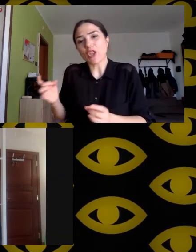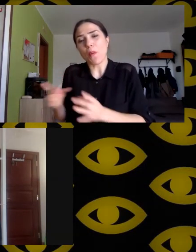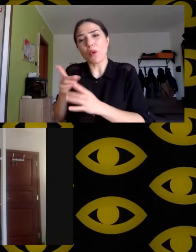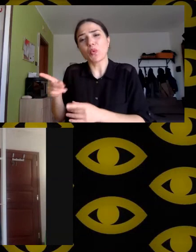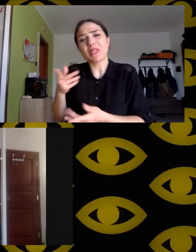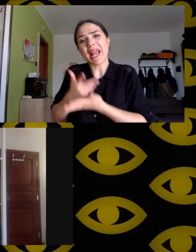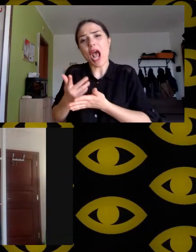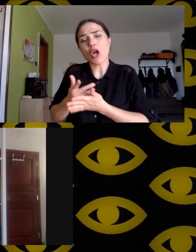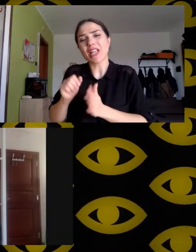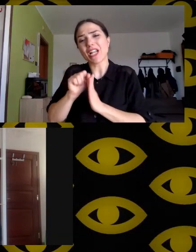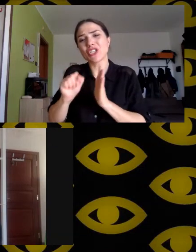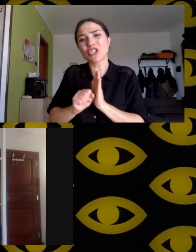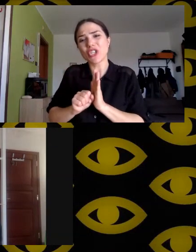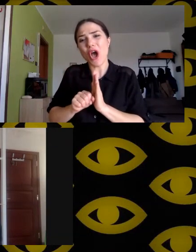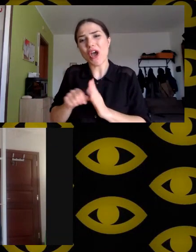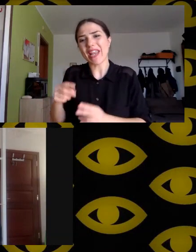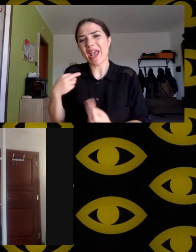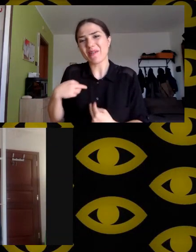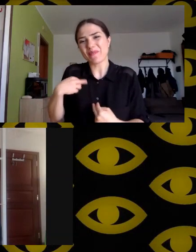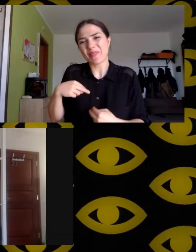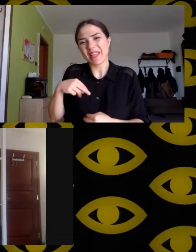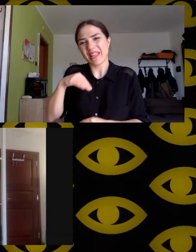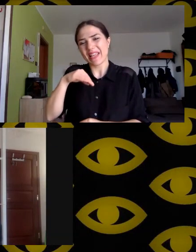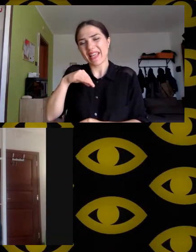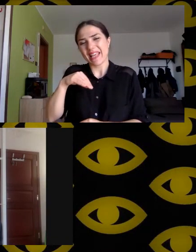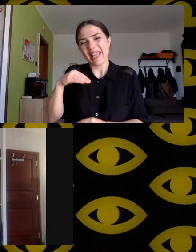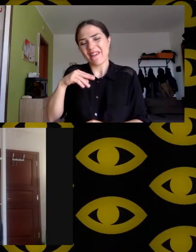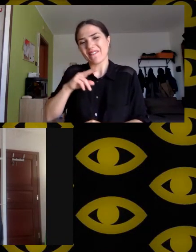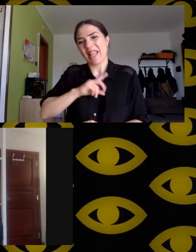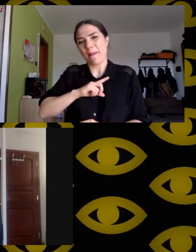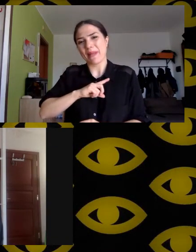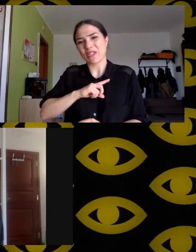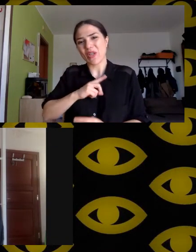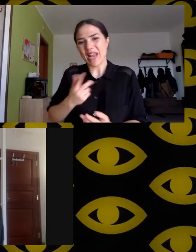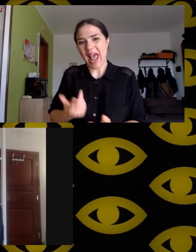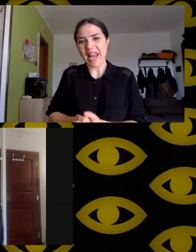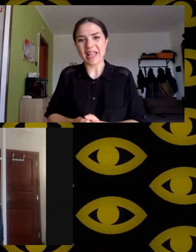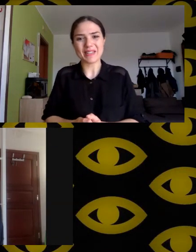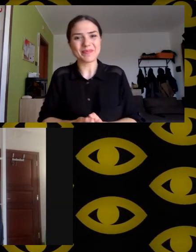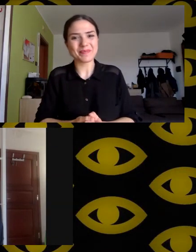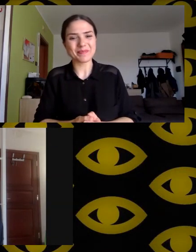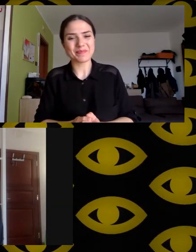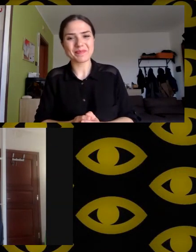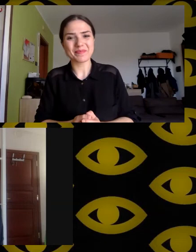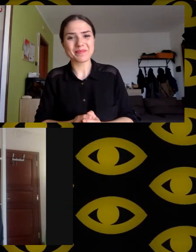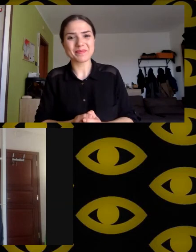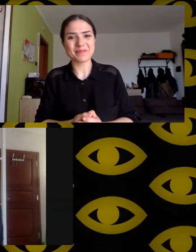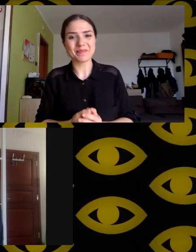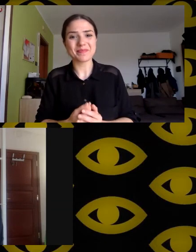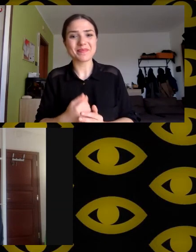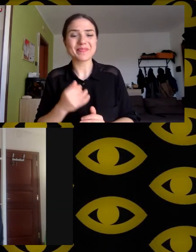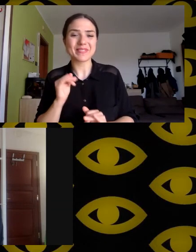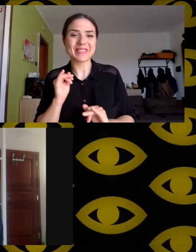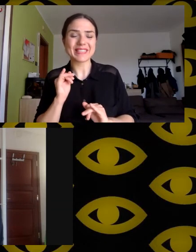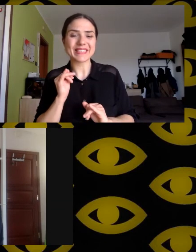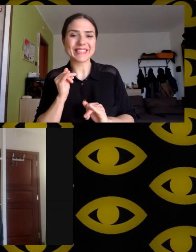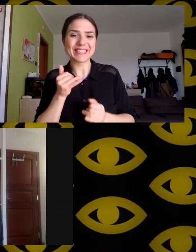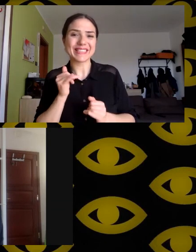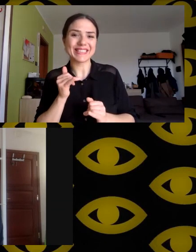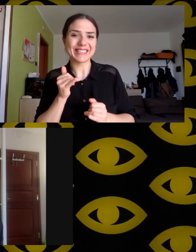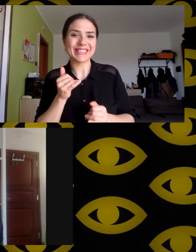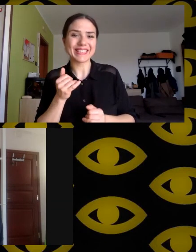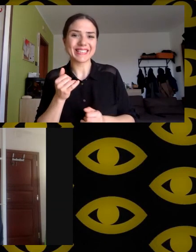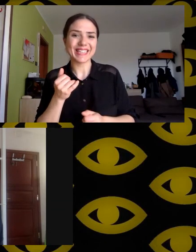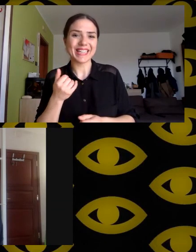forse non avevi mai raccontato in maniera così diretta e aperta. Grazie di cuore per la tua... Vivo in famiglia e